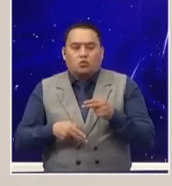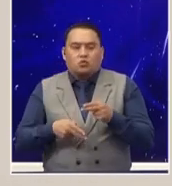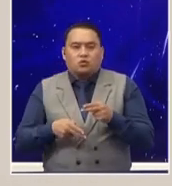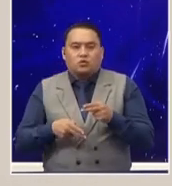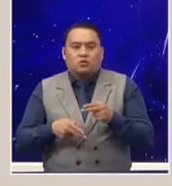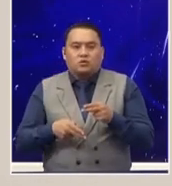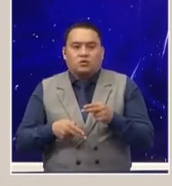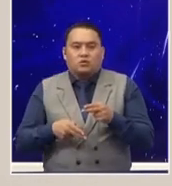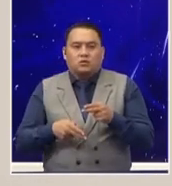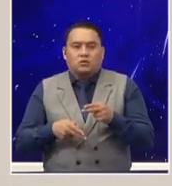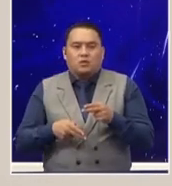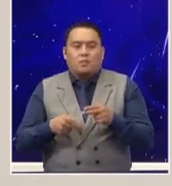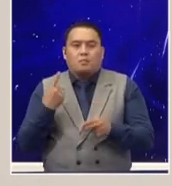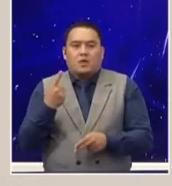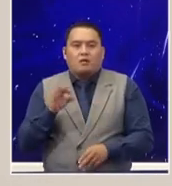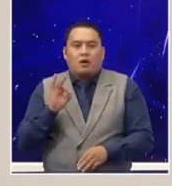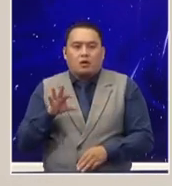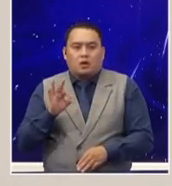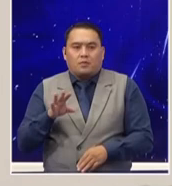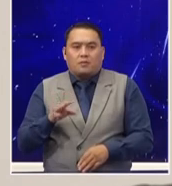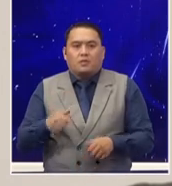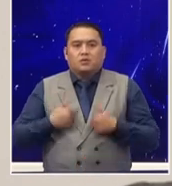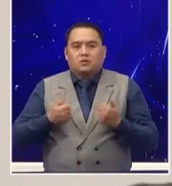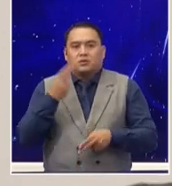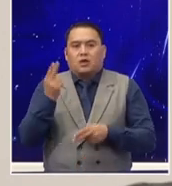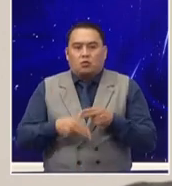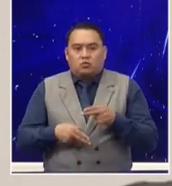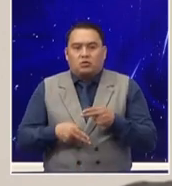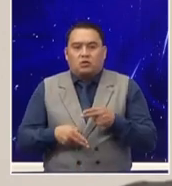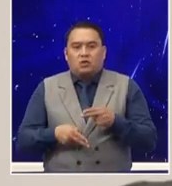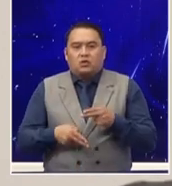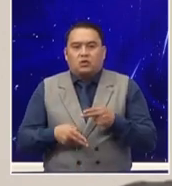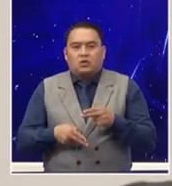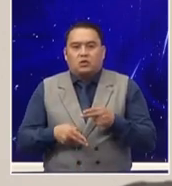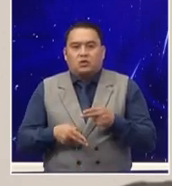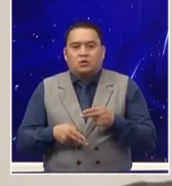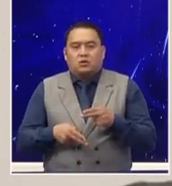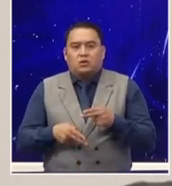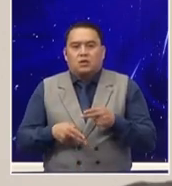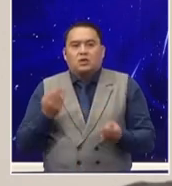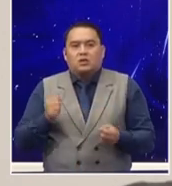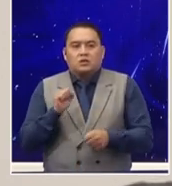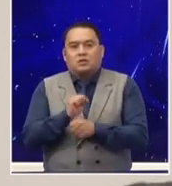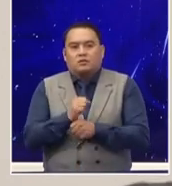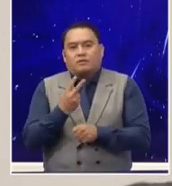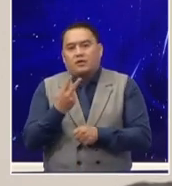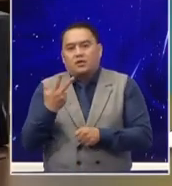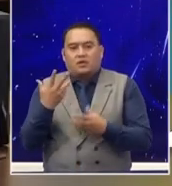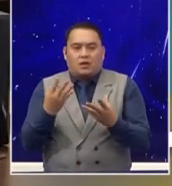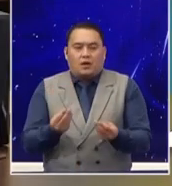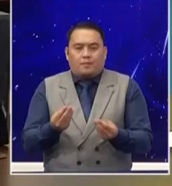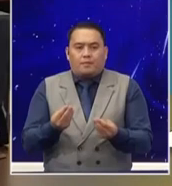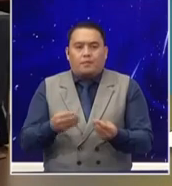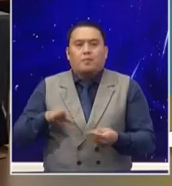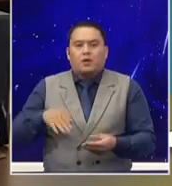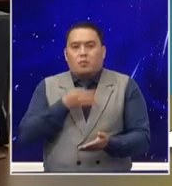Они 1 октября постараемся закончить, ну, Задержка, если будет, 2-3 дня будет, не больше. Потом